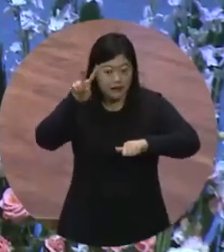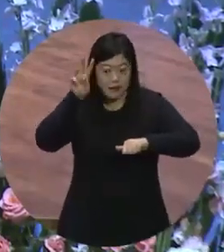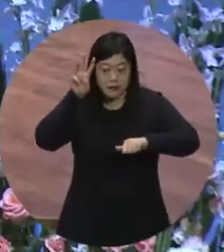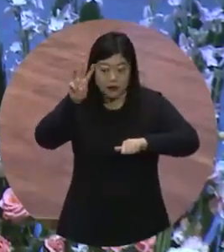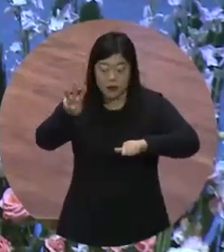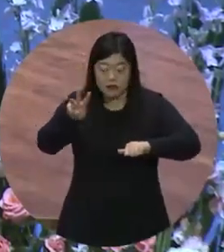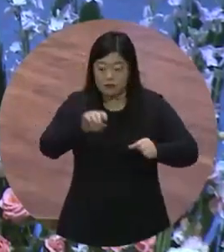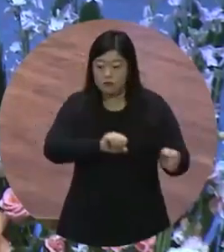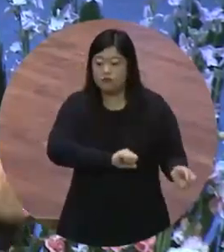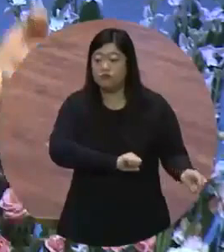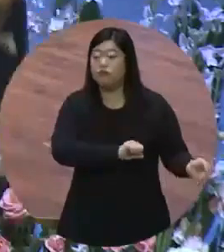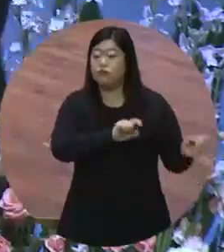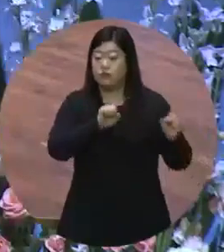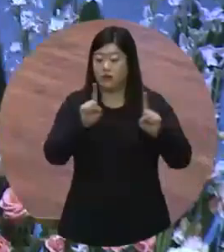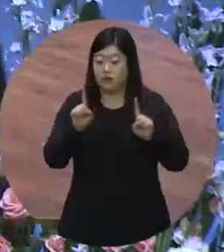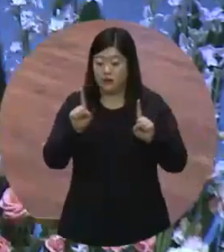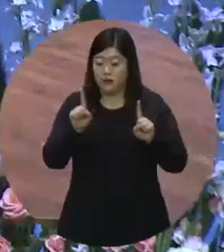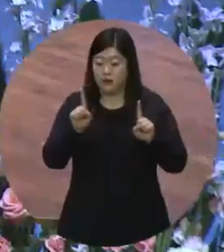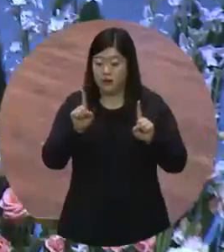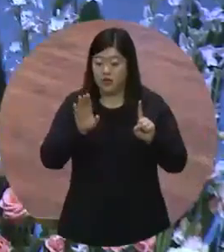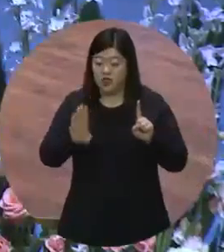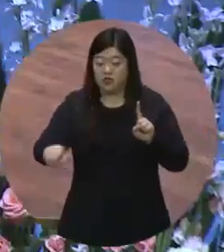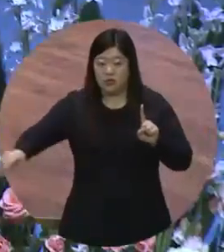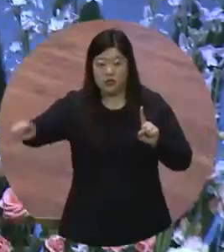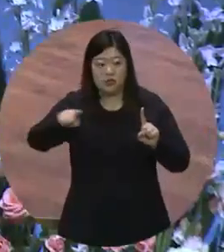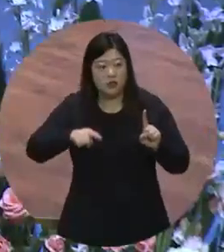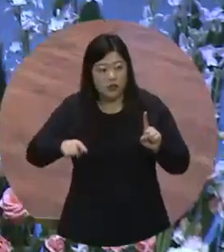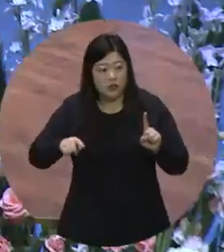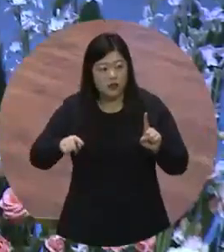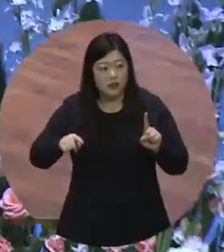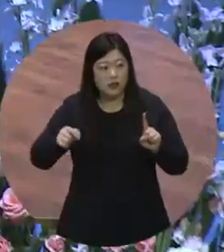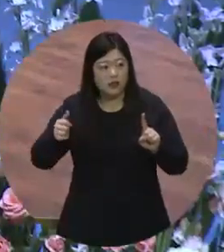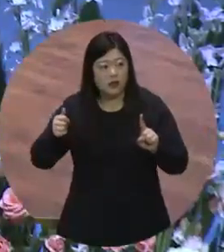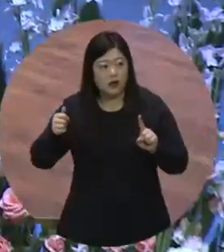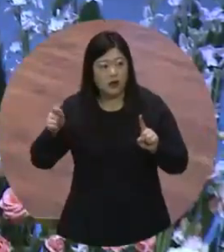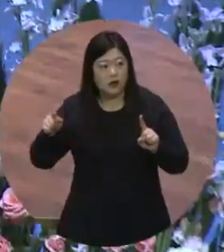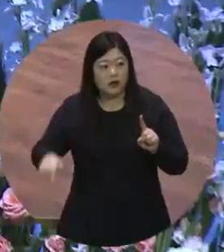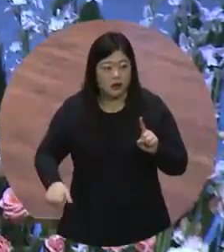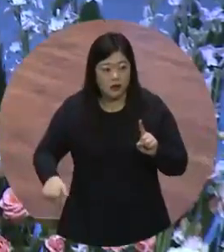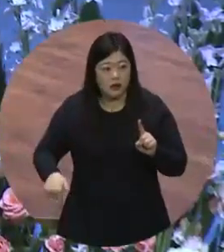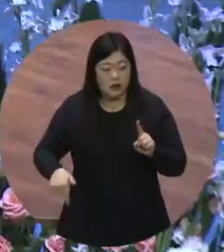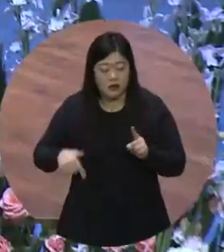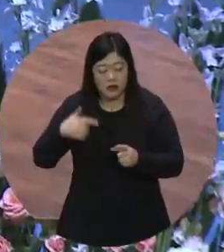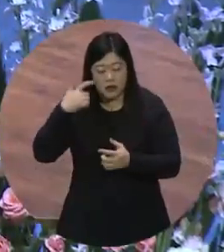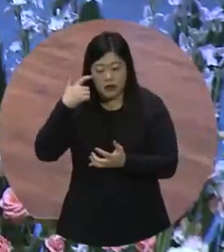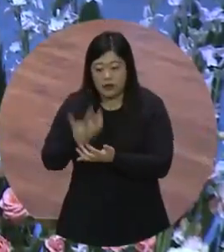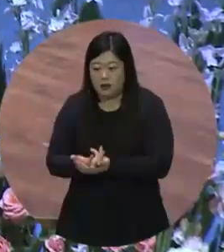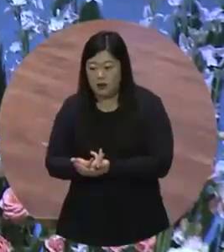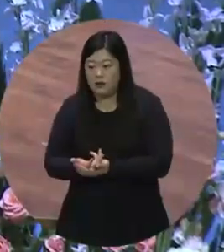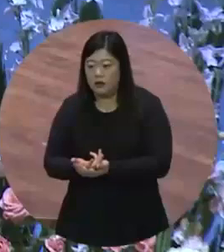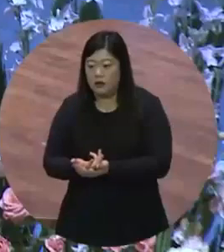예수님께서 죽음에서 부활하심으로 완전히 영적 대반전이 일어나버렸어요.